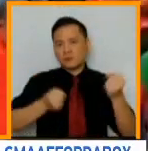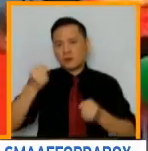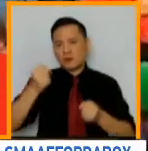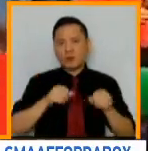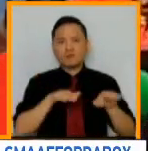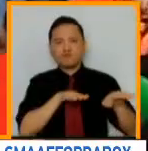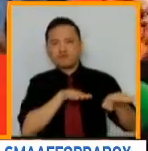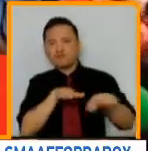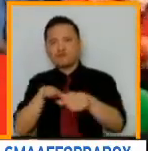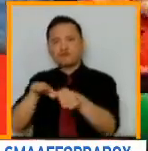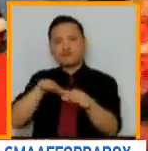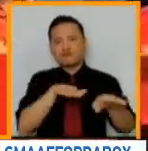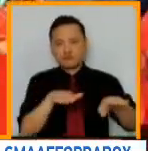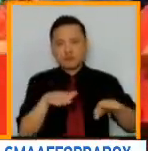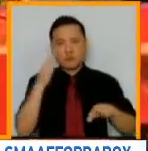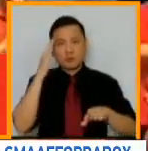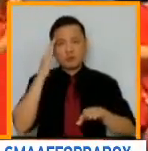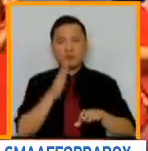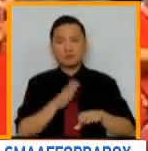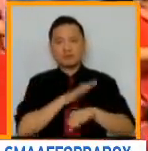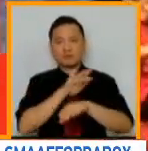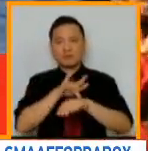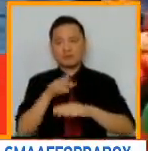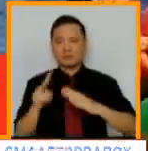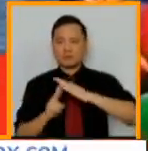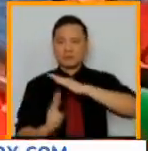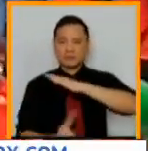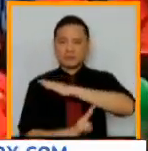Bridge. Lahat ng Pilipino ngayon ay